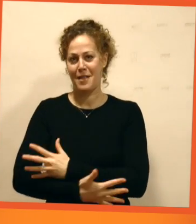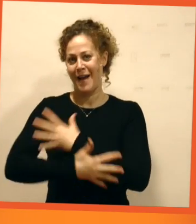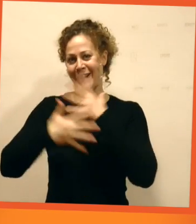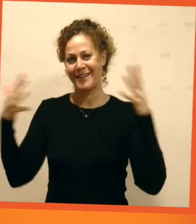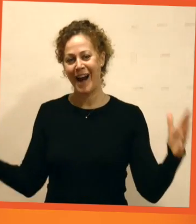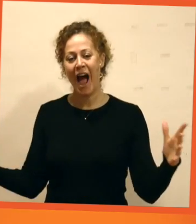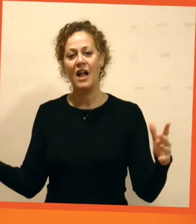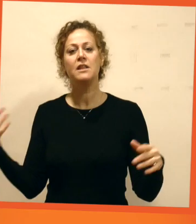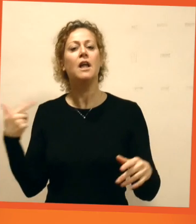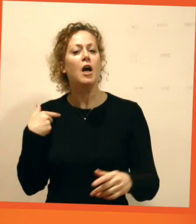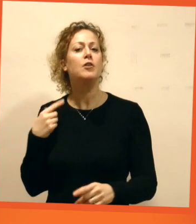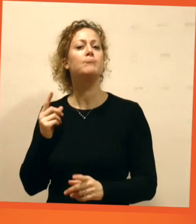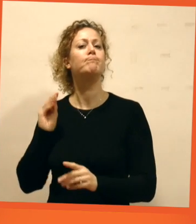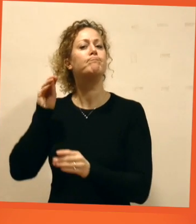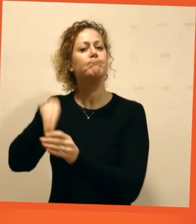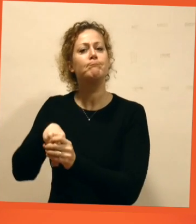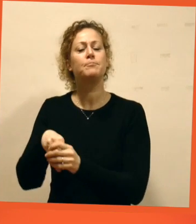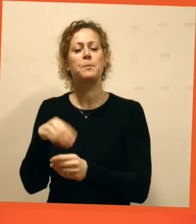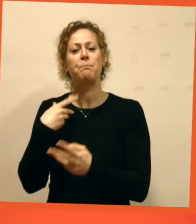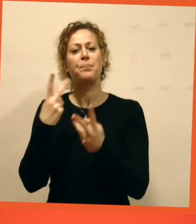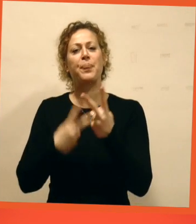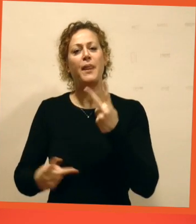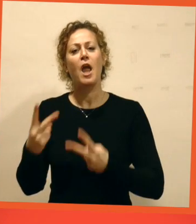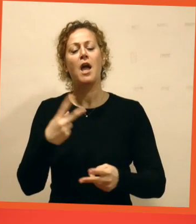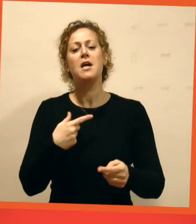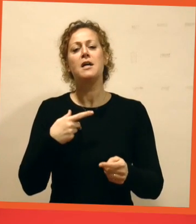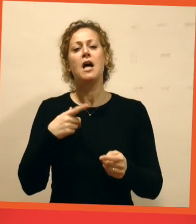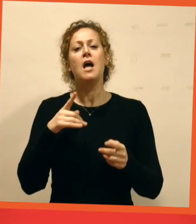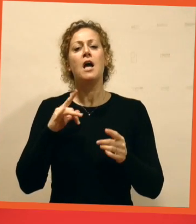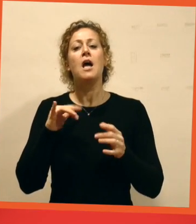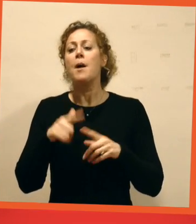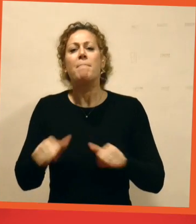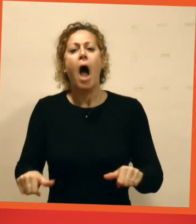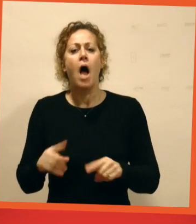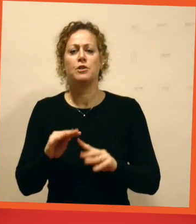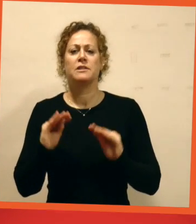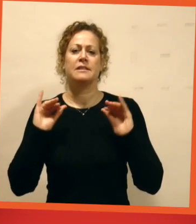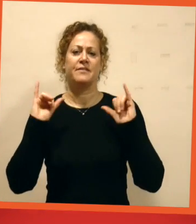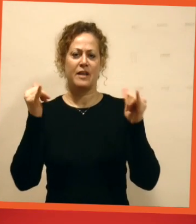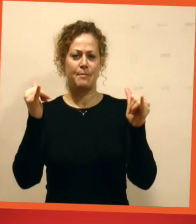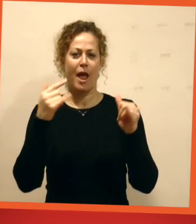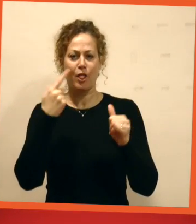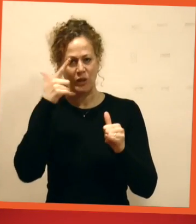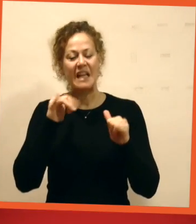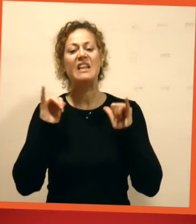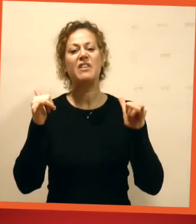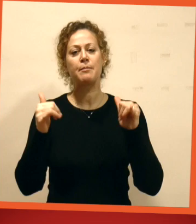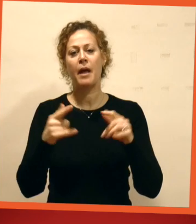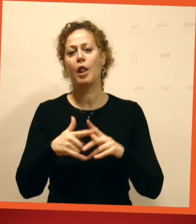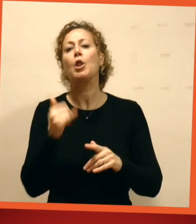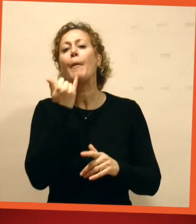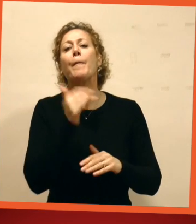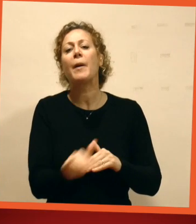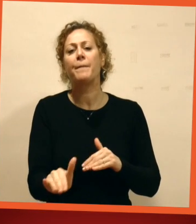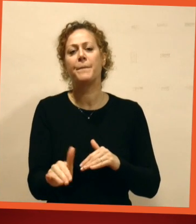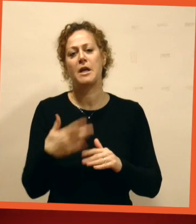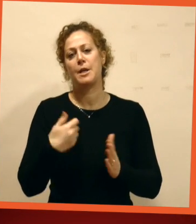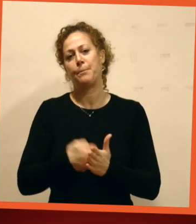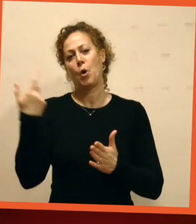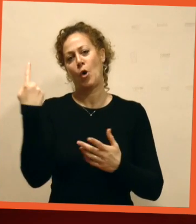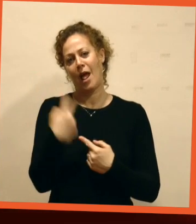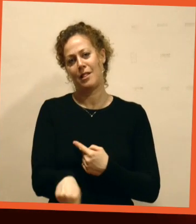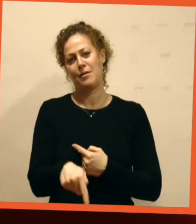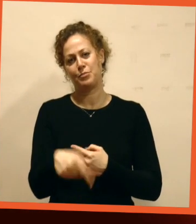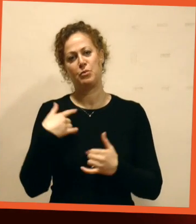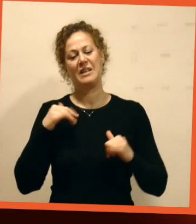E la cosa principale era il divertimento, quindi ovviamente ai bambini è quello che conta, quindi